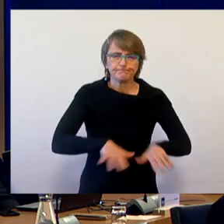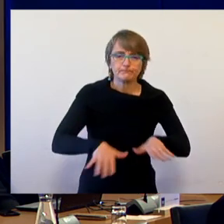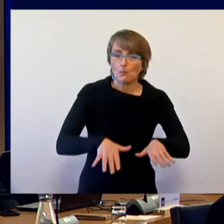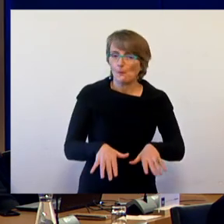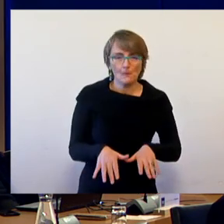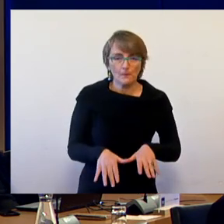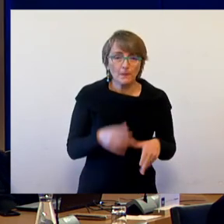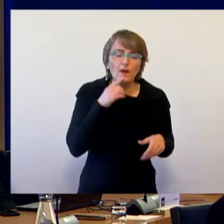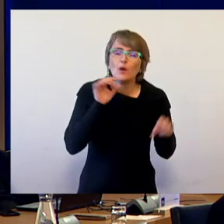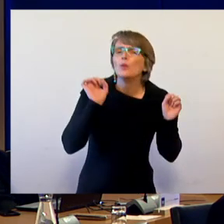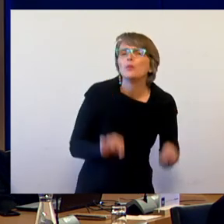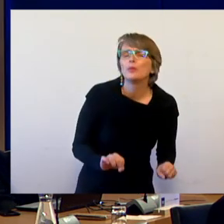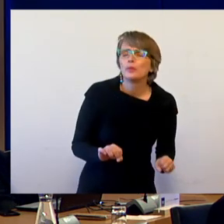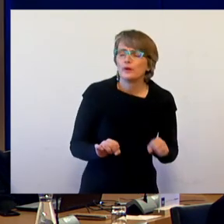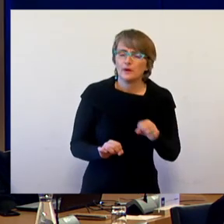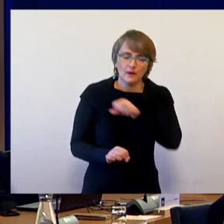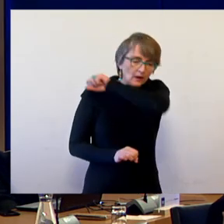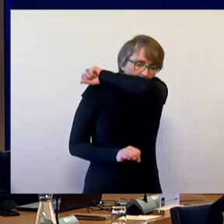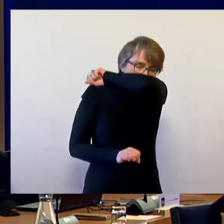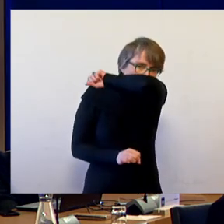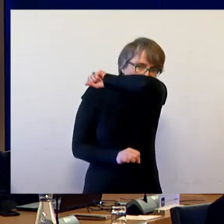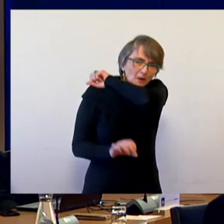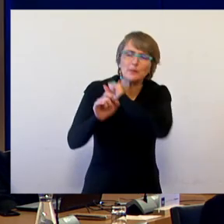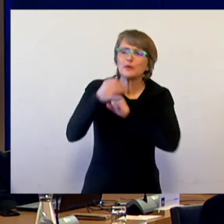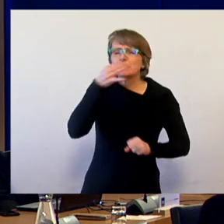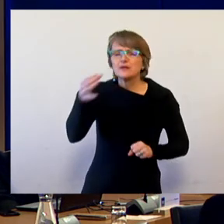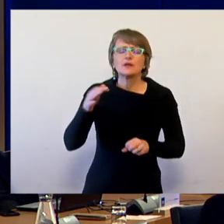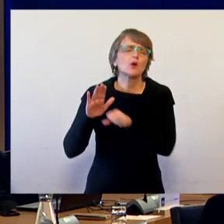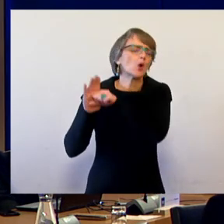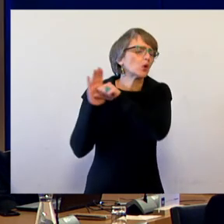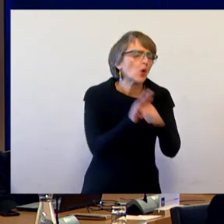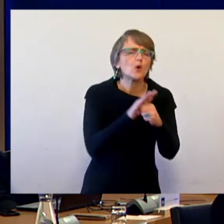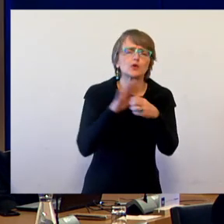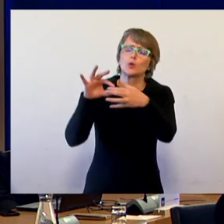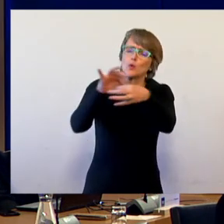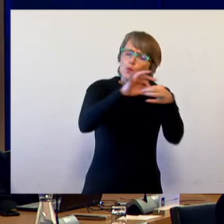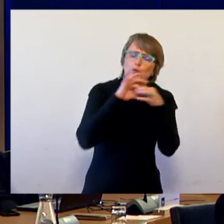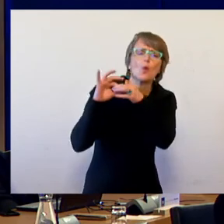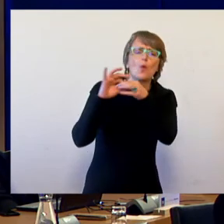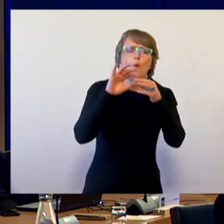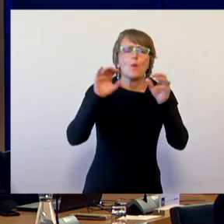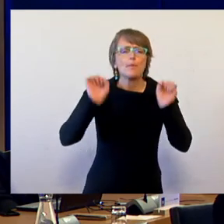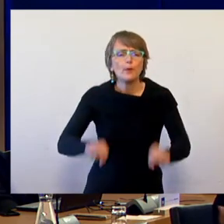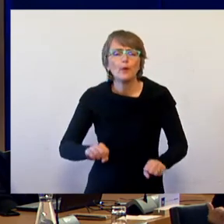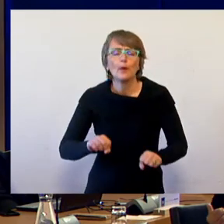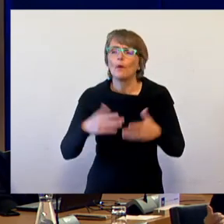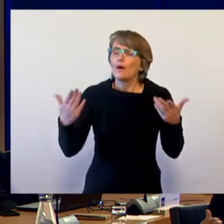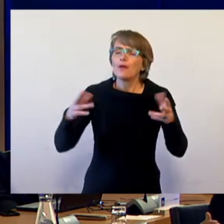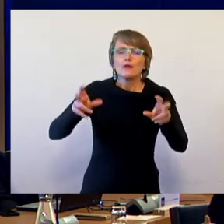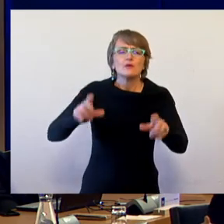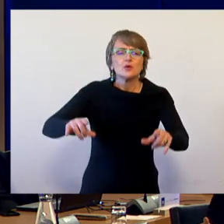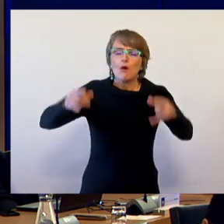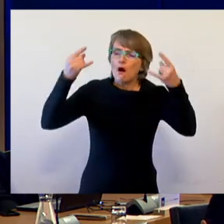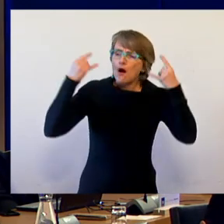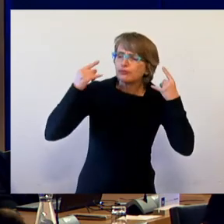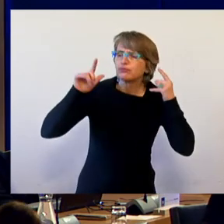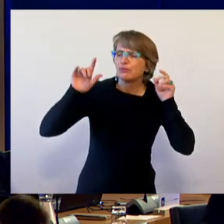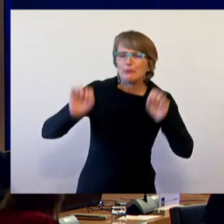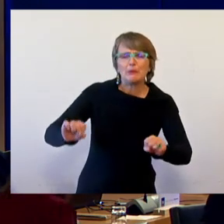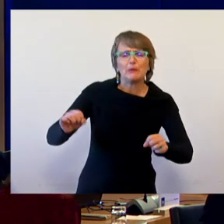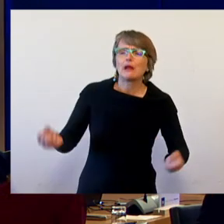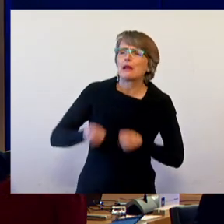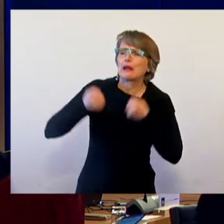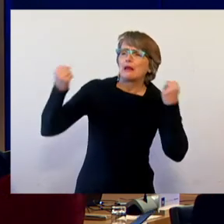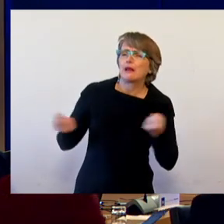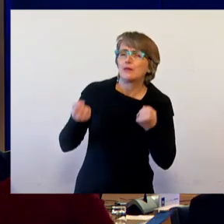peut frénétiquement parler d'union de la gauche sur les réseaux sociaux, sur les plateaux télé. Mais quand on est dans une ville qu'on dirige et qu'on n'est